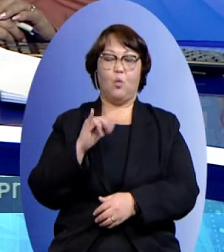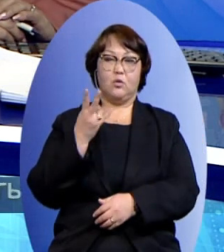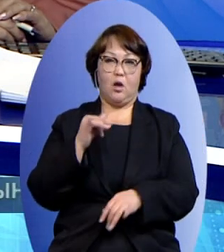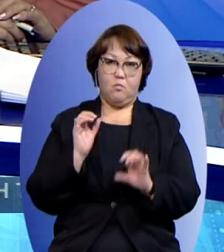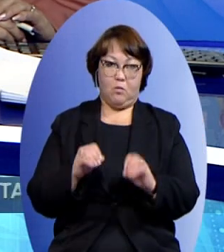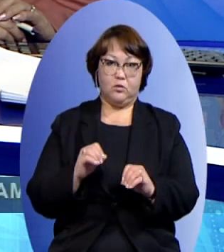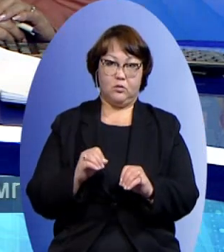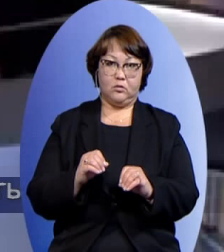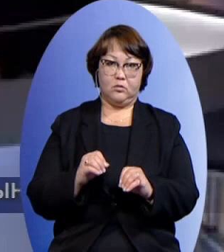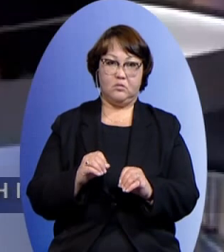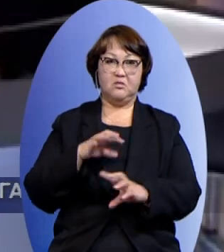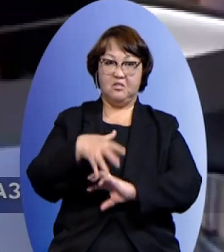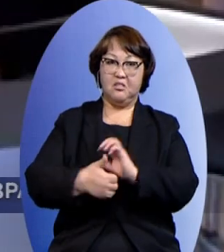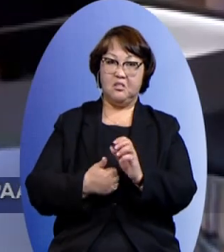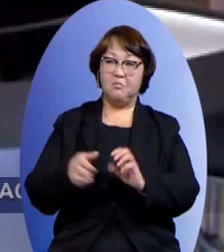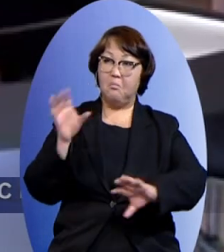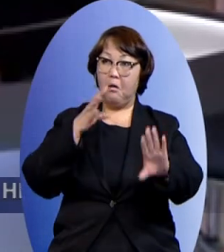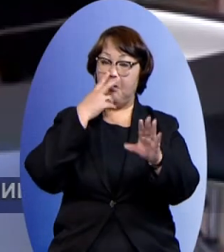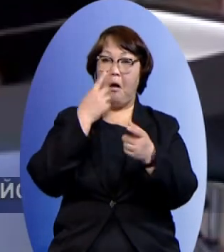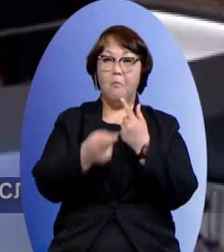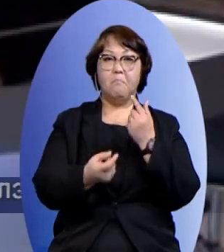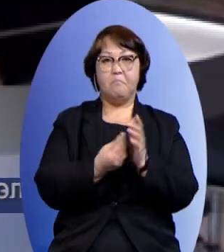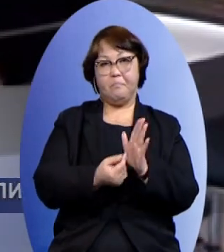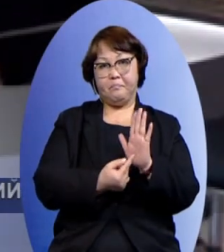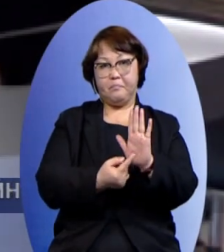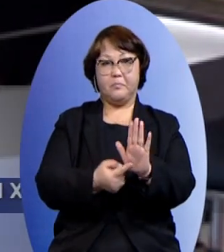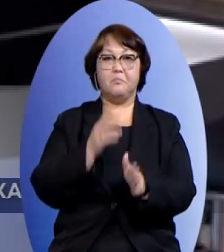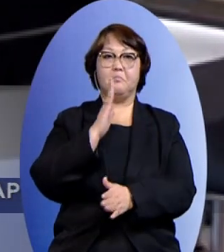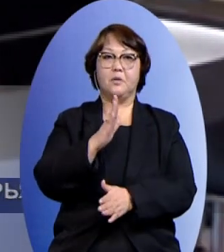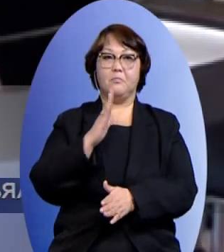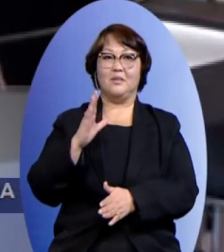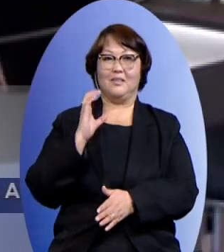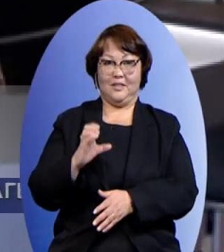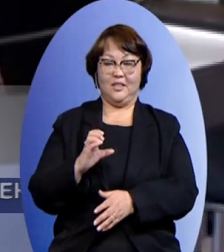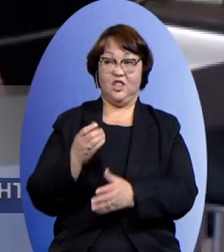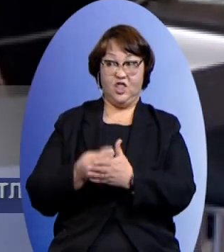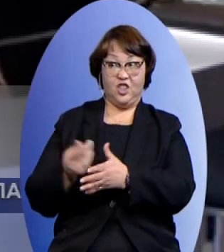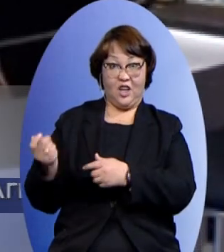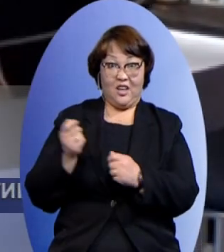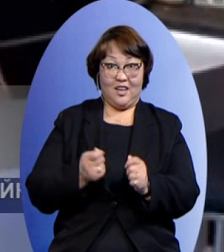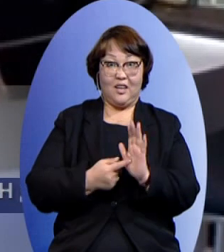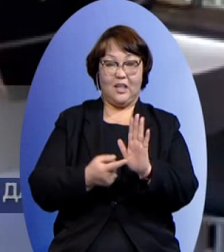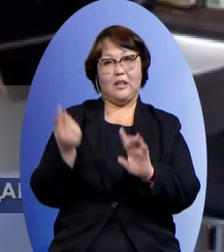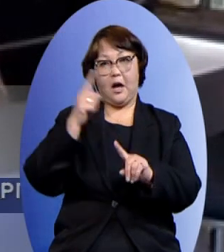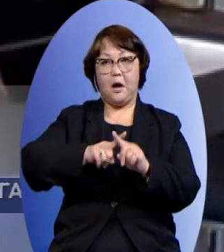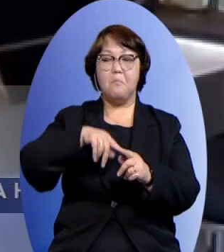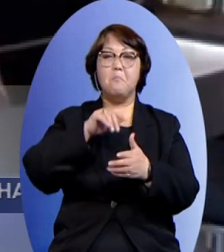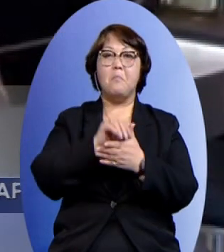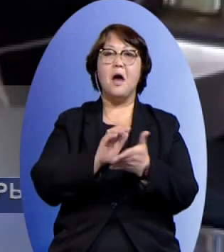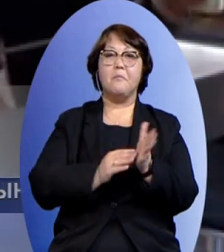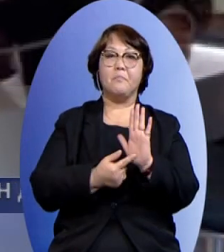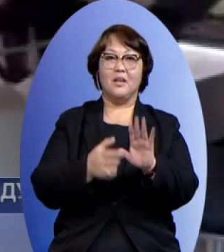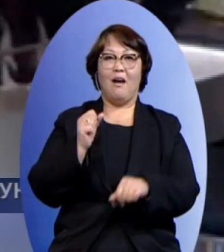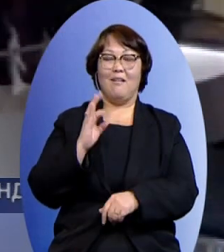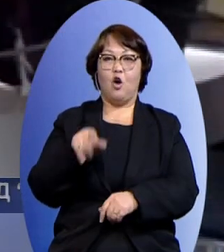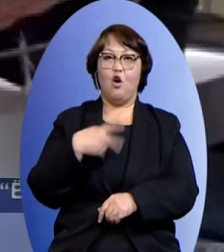жишгээс харагдаж байна. BBC агентлагаар жишээ татсан тул дахин нэг баримт дурдъя. Тус агентлаг 2022 онд